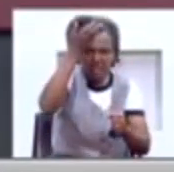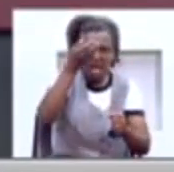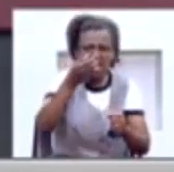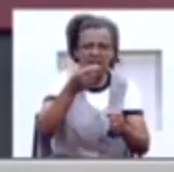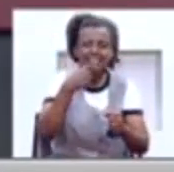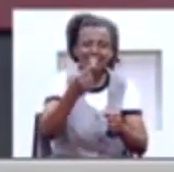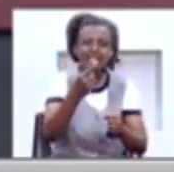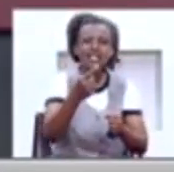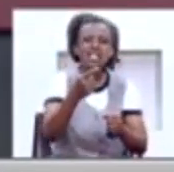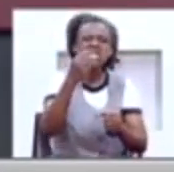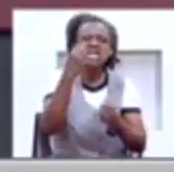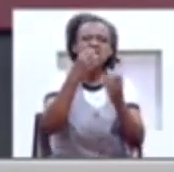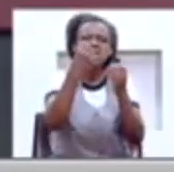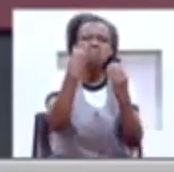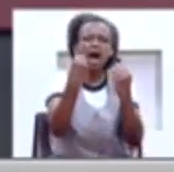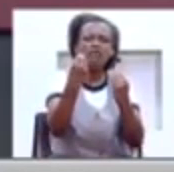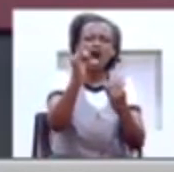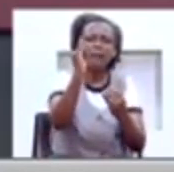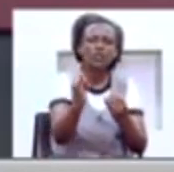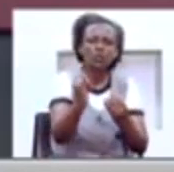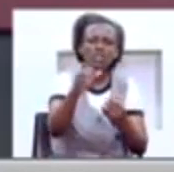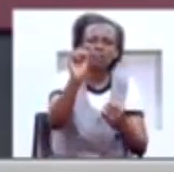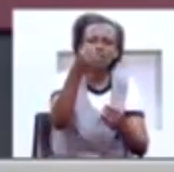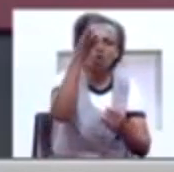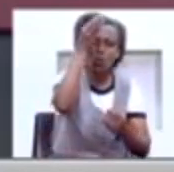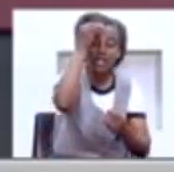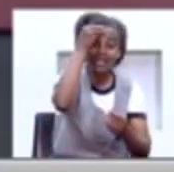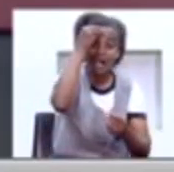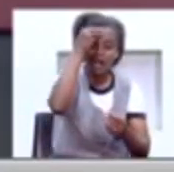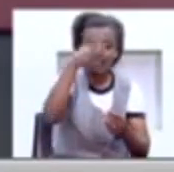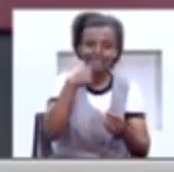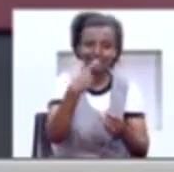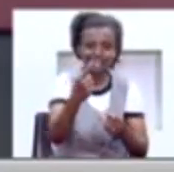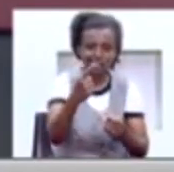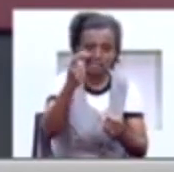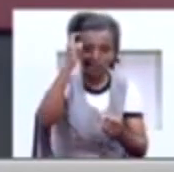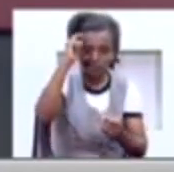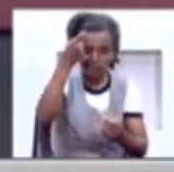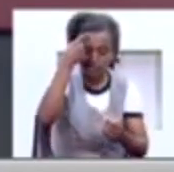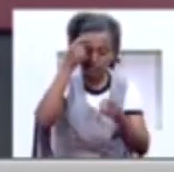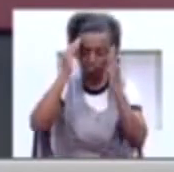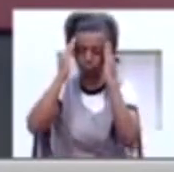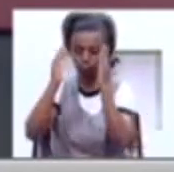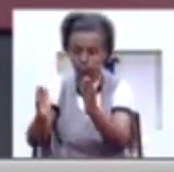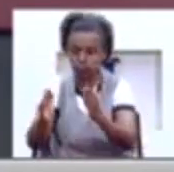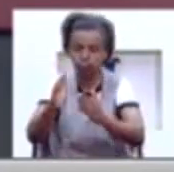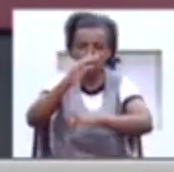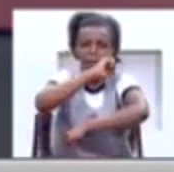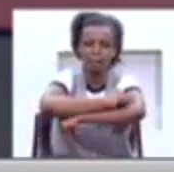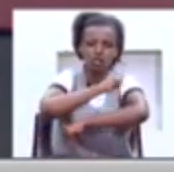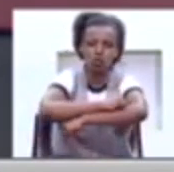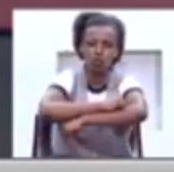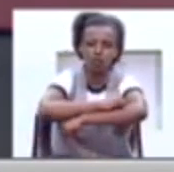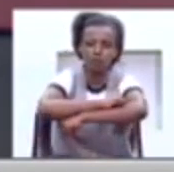batagomba kwiga abivuga atya leta yitaye cyane cyane ku bibazo byerekeye amashuri twabonye ko